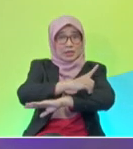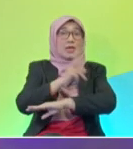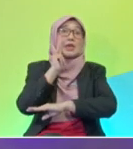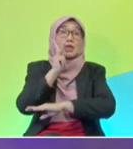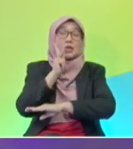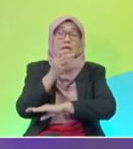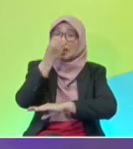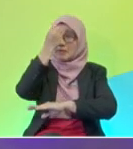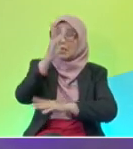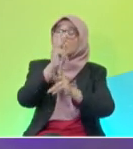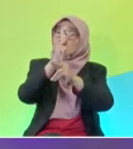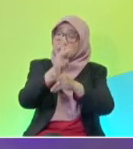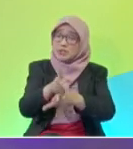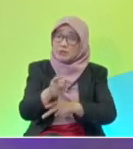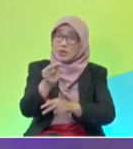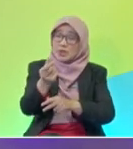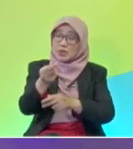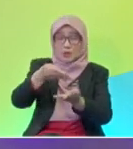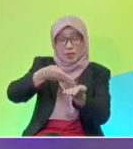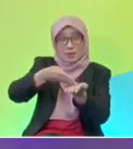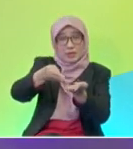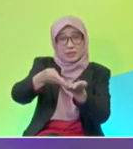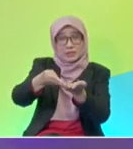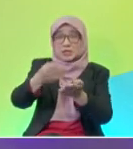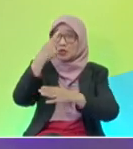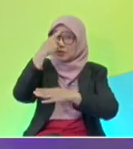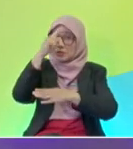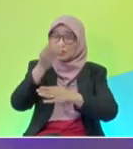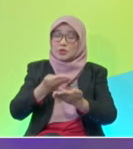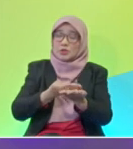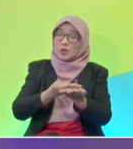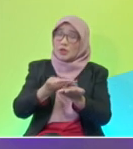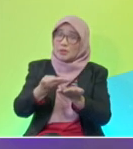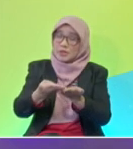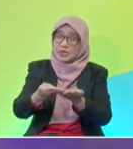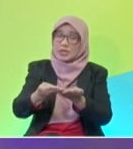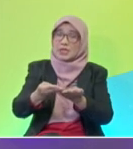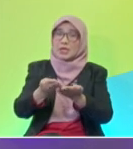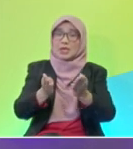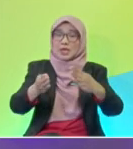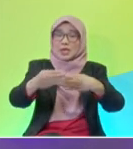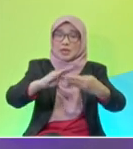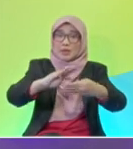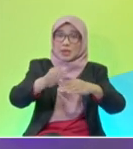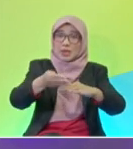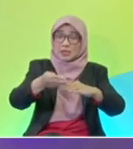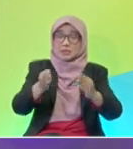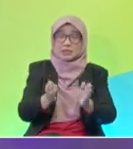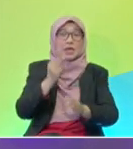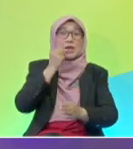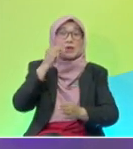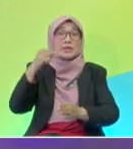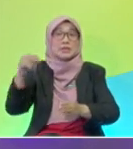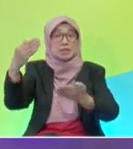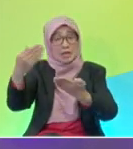menyimpan Wang Baki belanja untuk membeli bekas pensel baharu dan Cikgu sudah sediakan